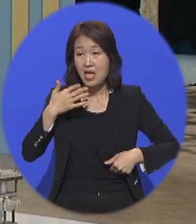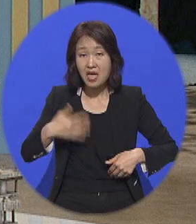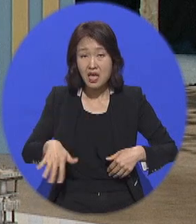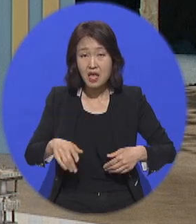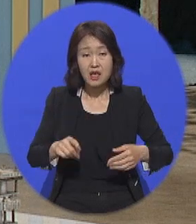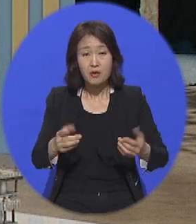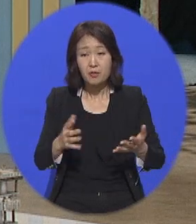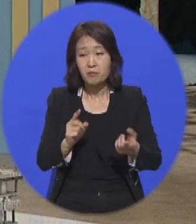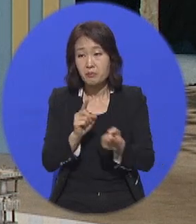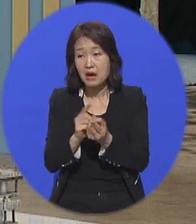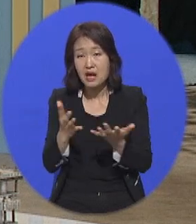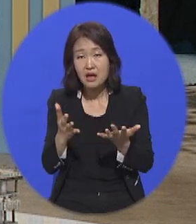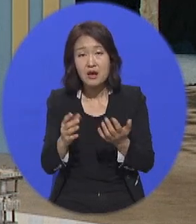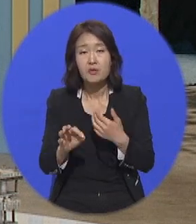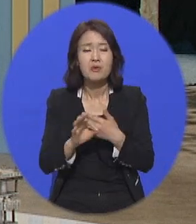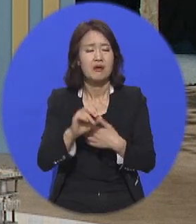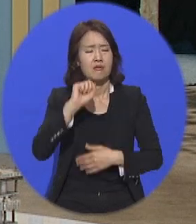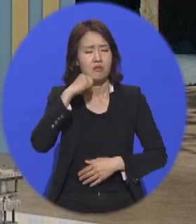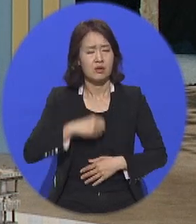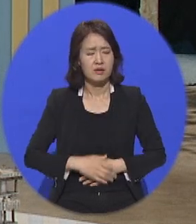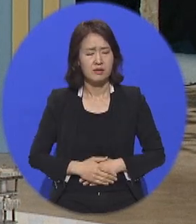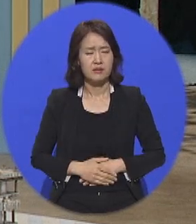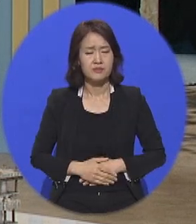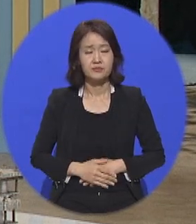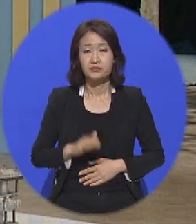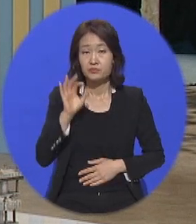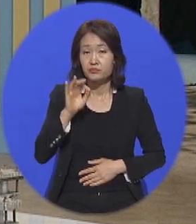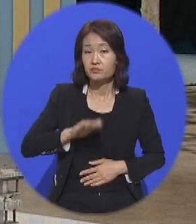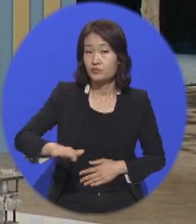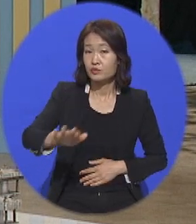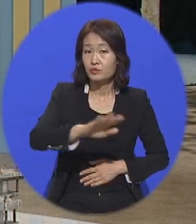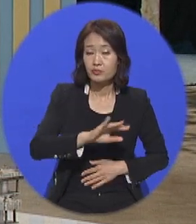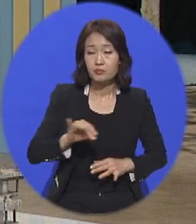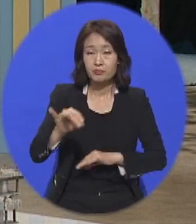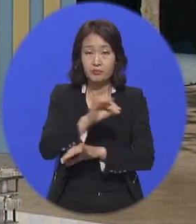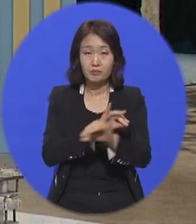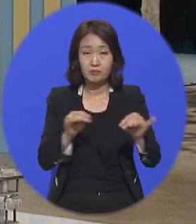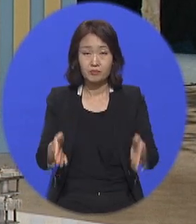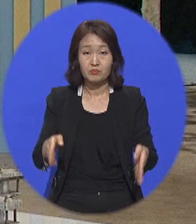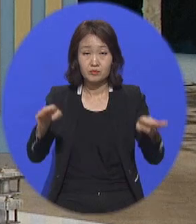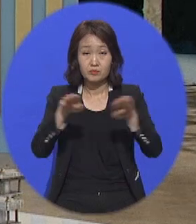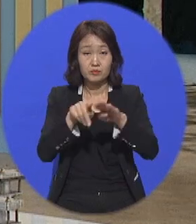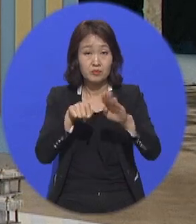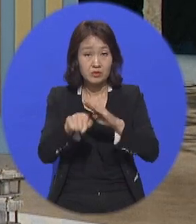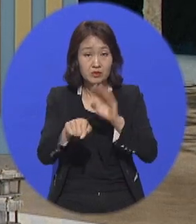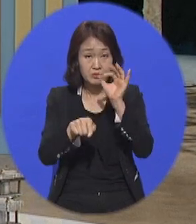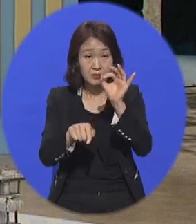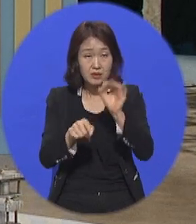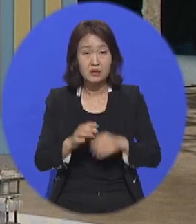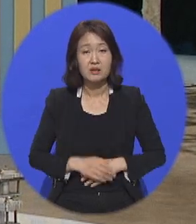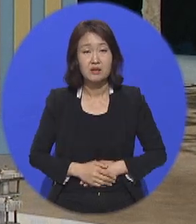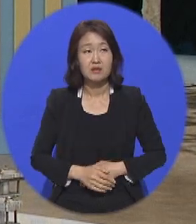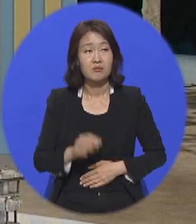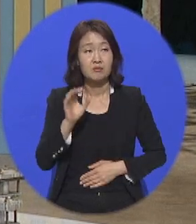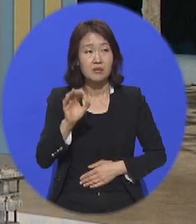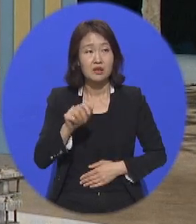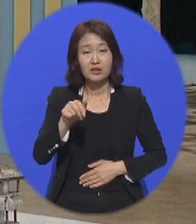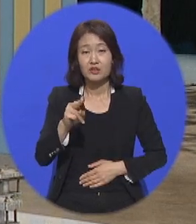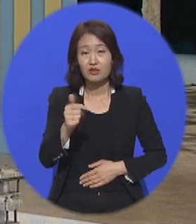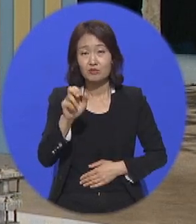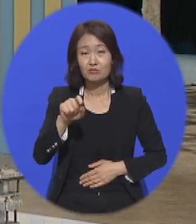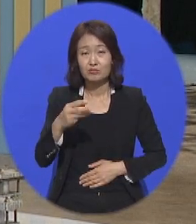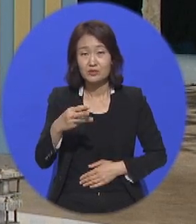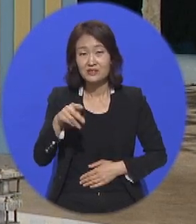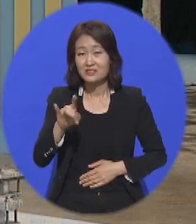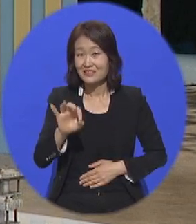자, 여러분들이 백화점에 가서도 이제 이런 말이 있죠. 지름실이 누구나 견물생심이라